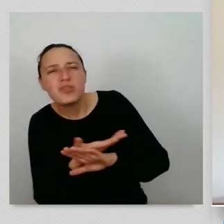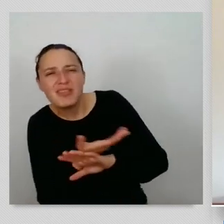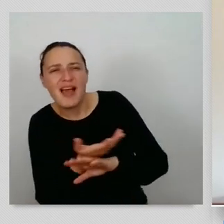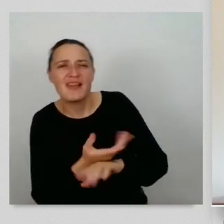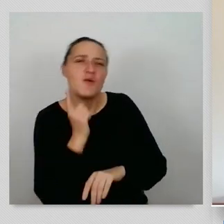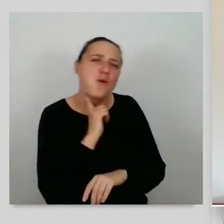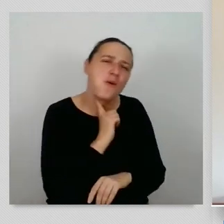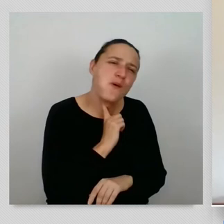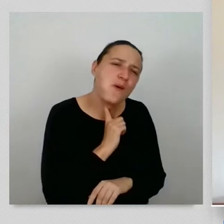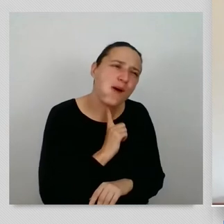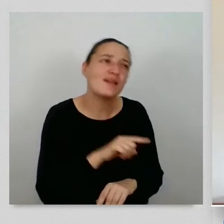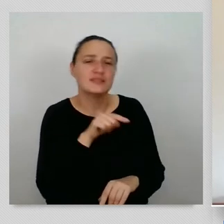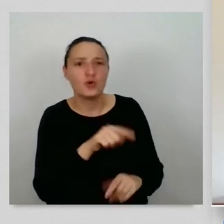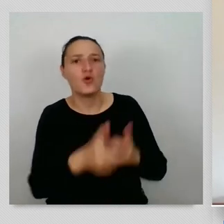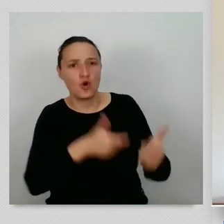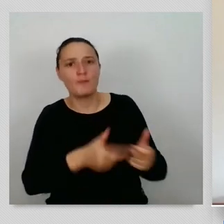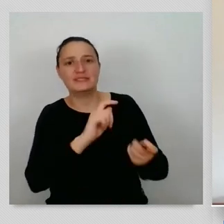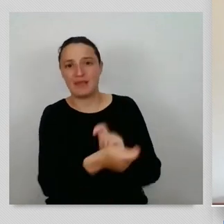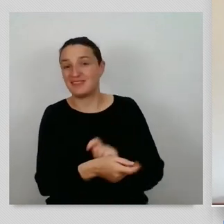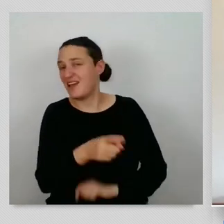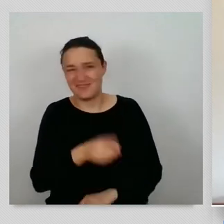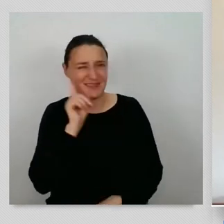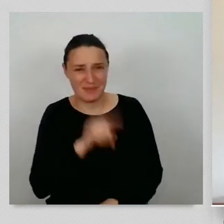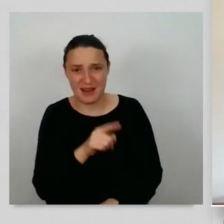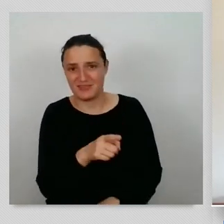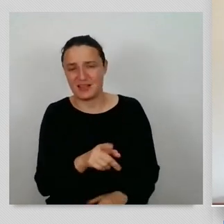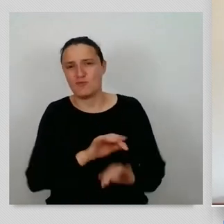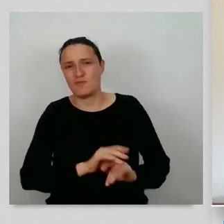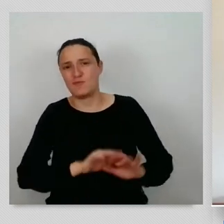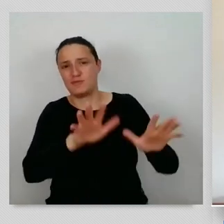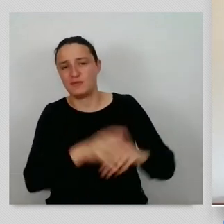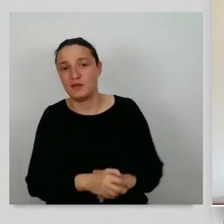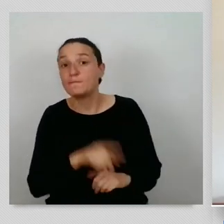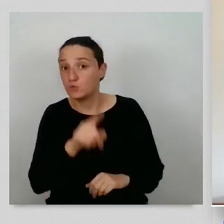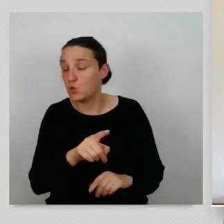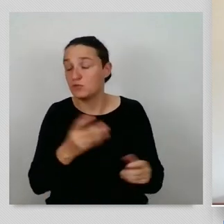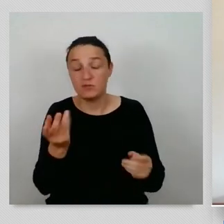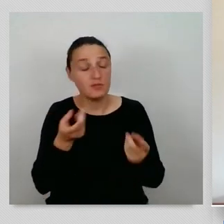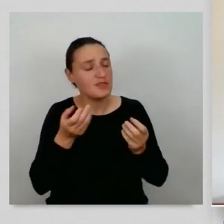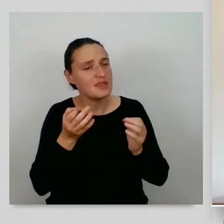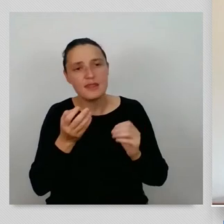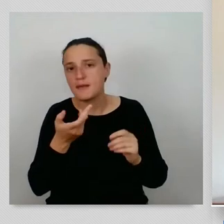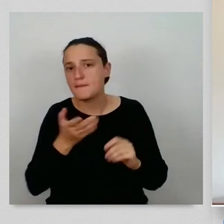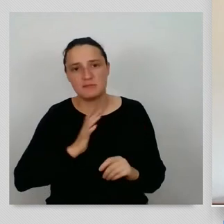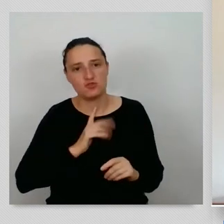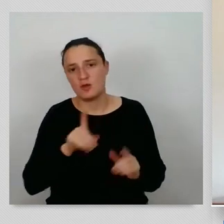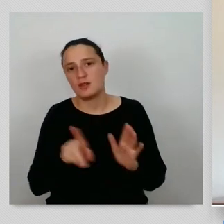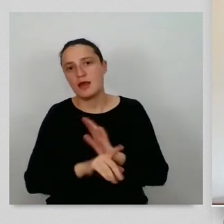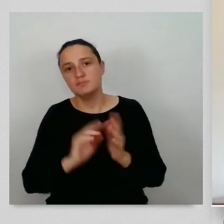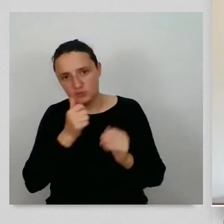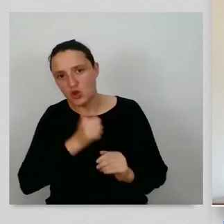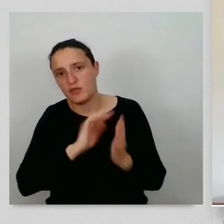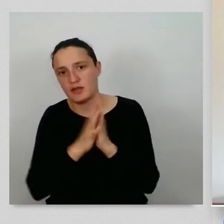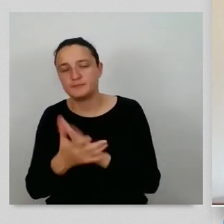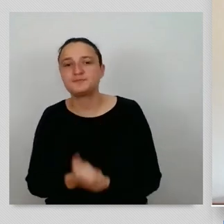bardzo wielkim zagrożeniem dla zielonej transformacji. Teraz przejdę do tego, co lewica proponuje,